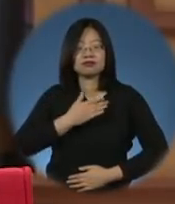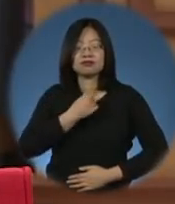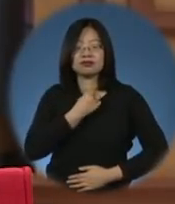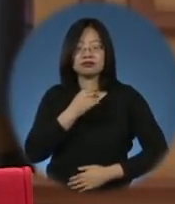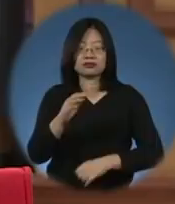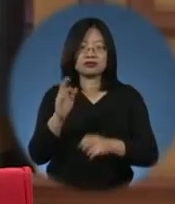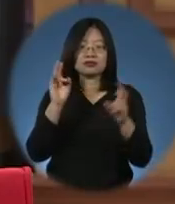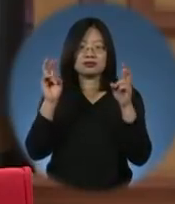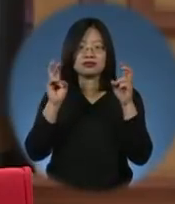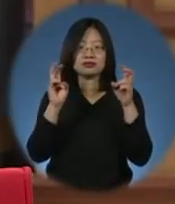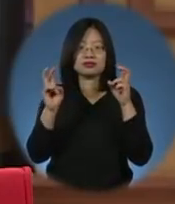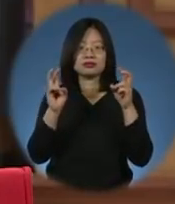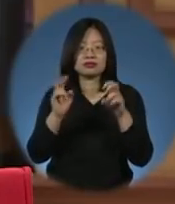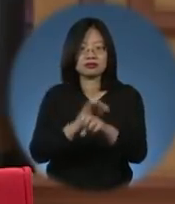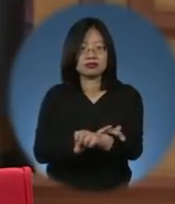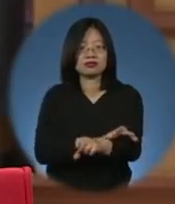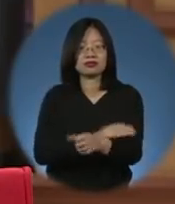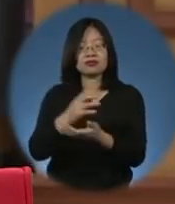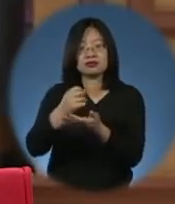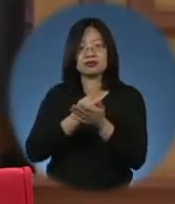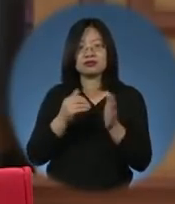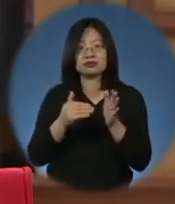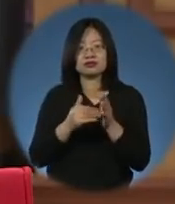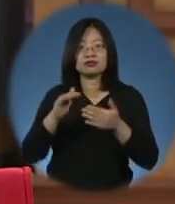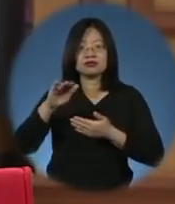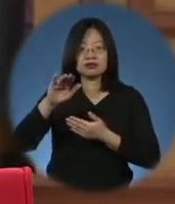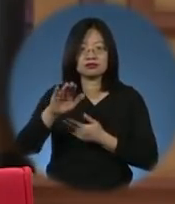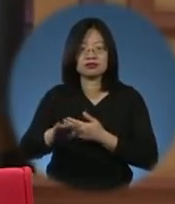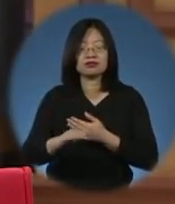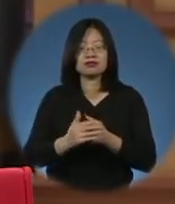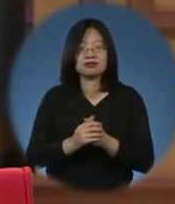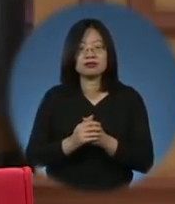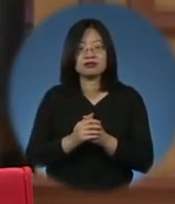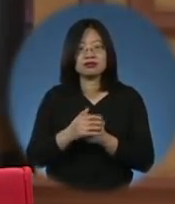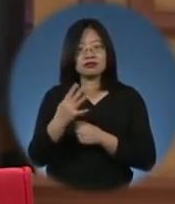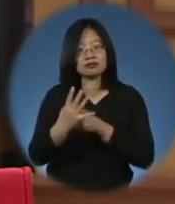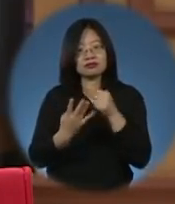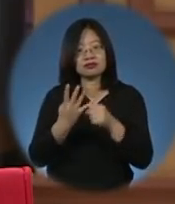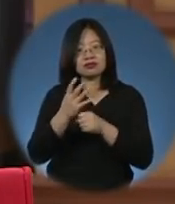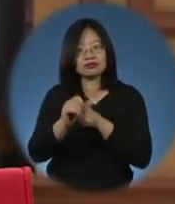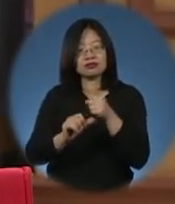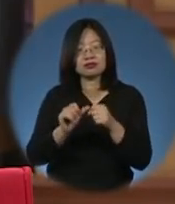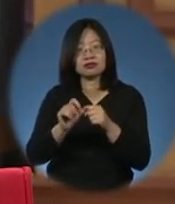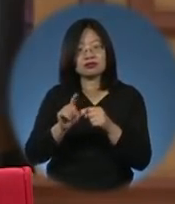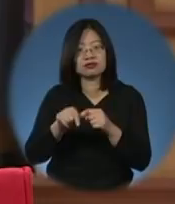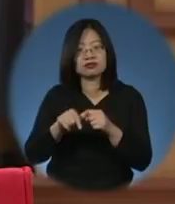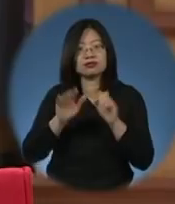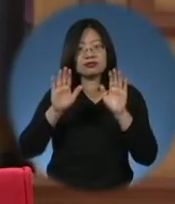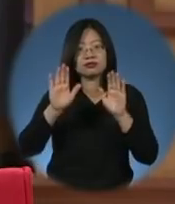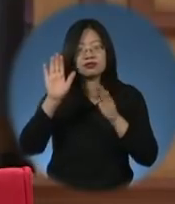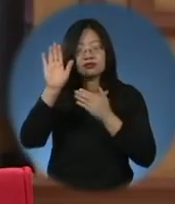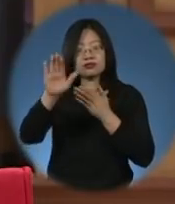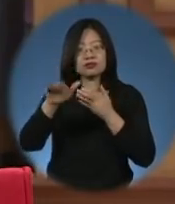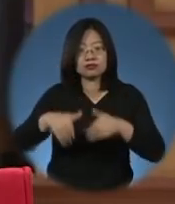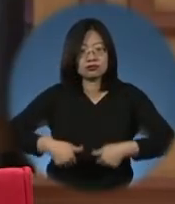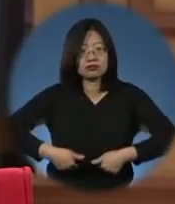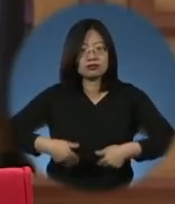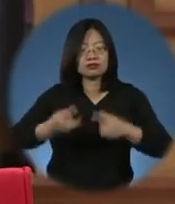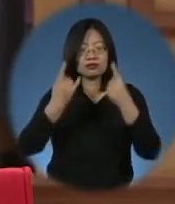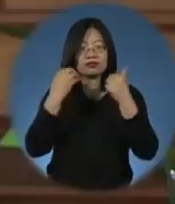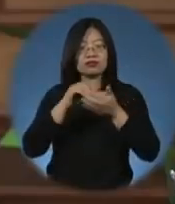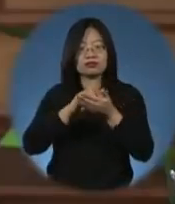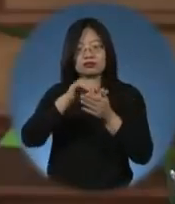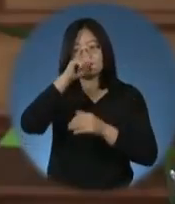원하는 직장이나 뭐 직업을 갖고요. 그러고 나서 한 4, 5년 정도 지난 다음에 필요하다면 그때 대학을